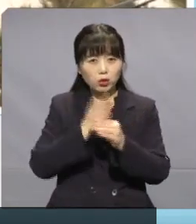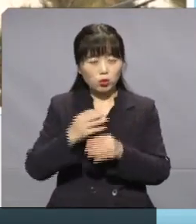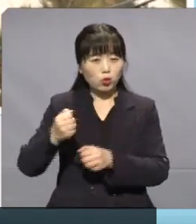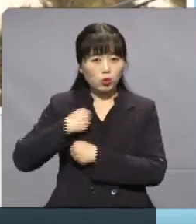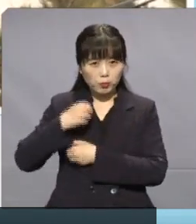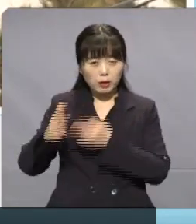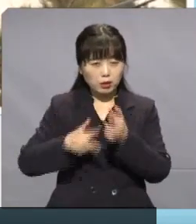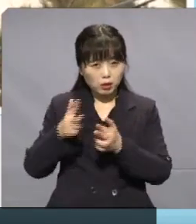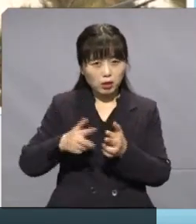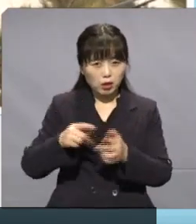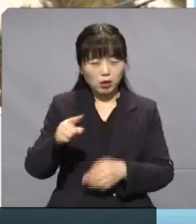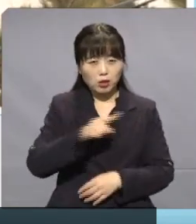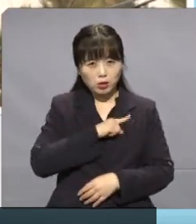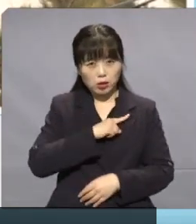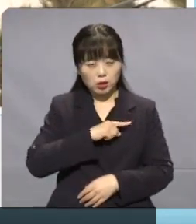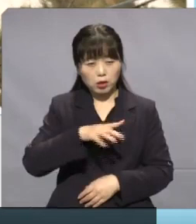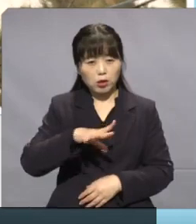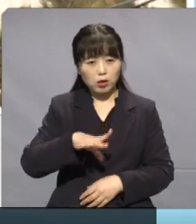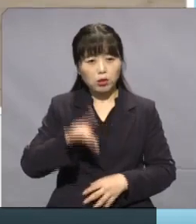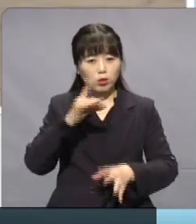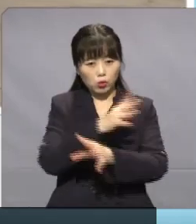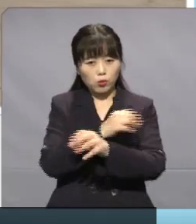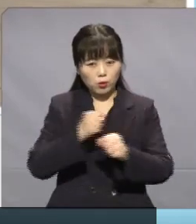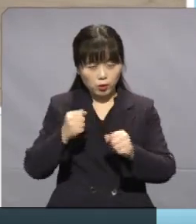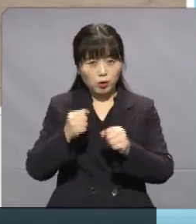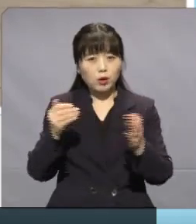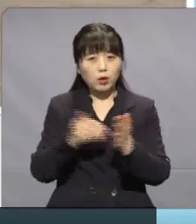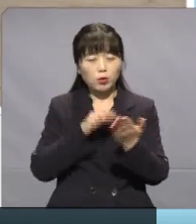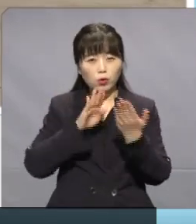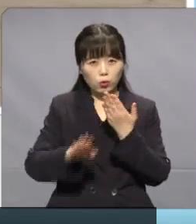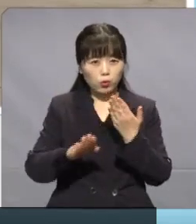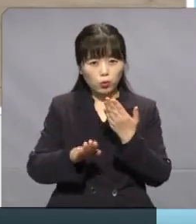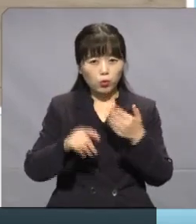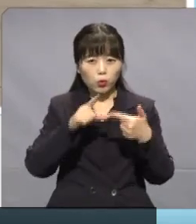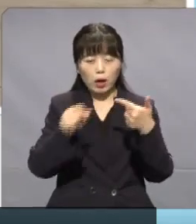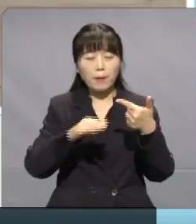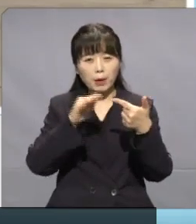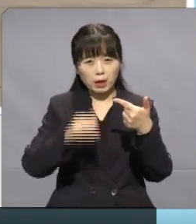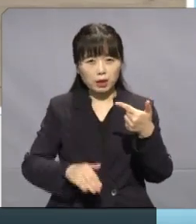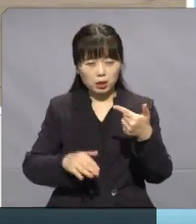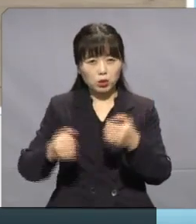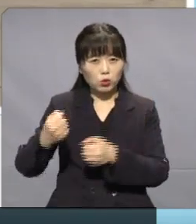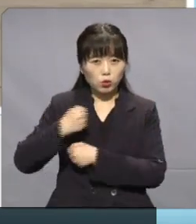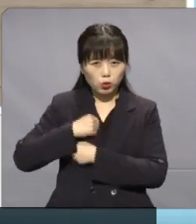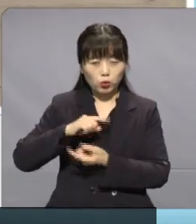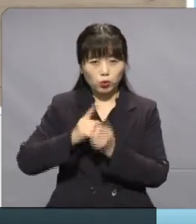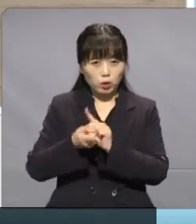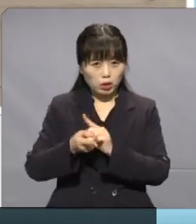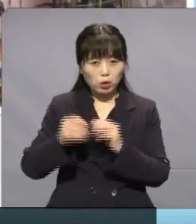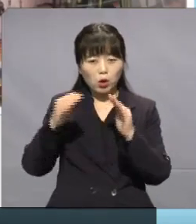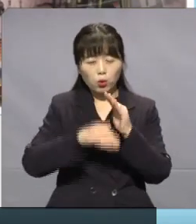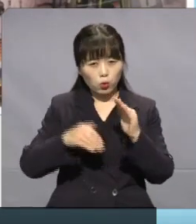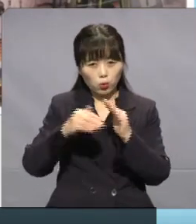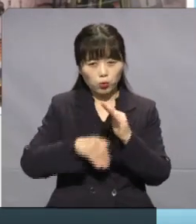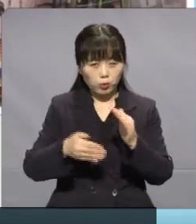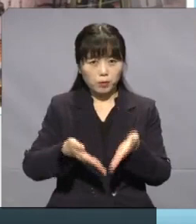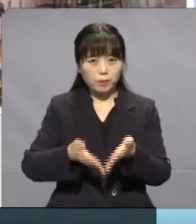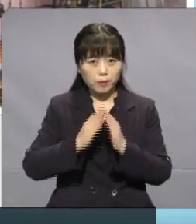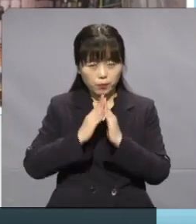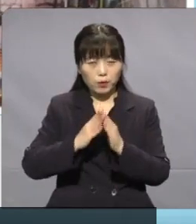국방시설 본부와 최초 합의각서를 체결하고 또 내년에 하반기 군 대체시설 조성공사 착공에